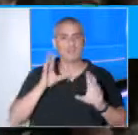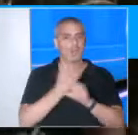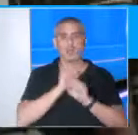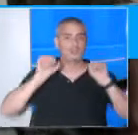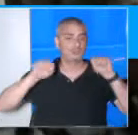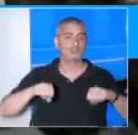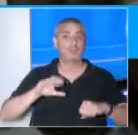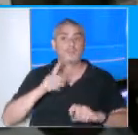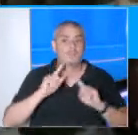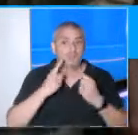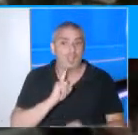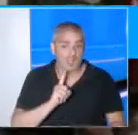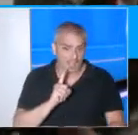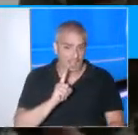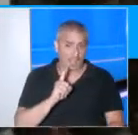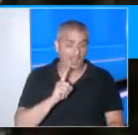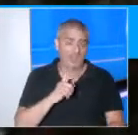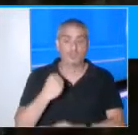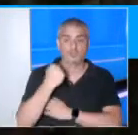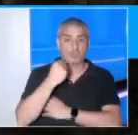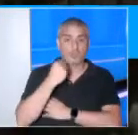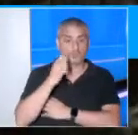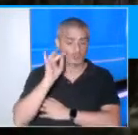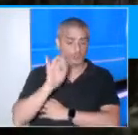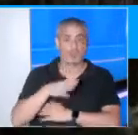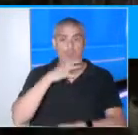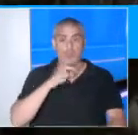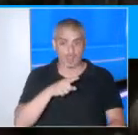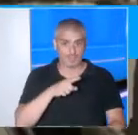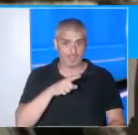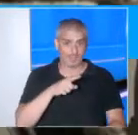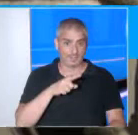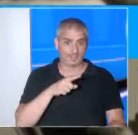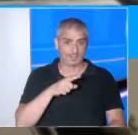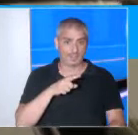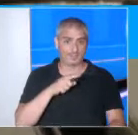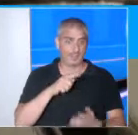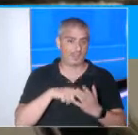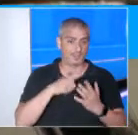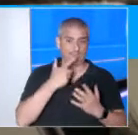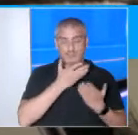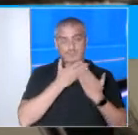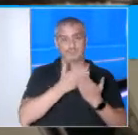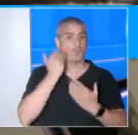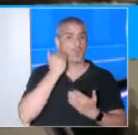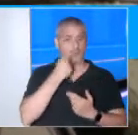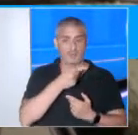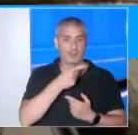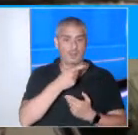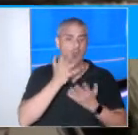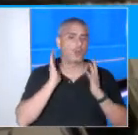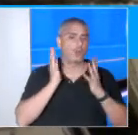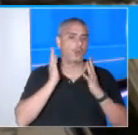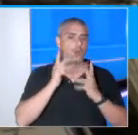עליהם. מה שקרה, שהכוחות שהתנגדו לטליבן בעקבות 20 70 שנה של סיוע אמריקאי, כל